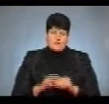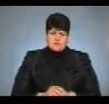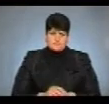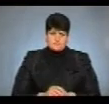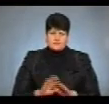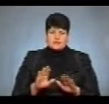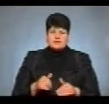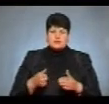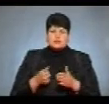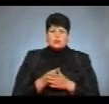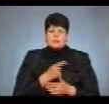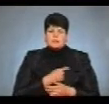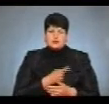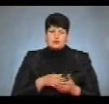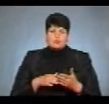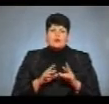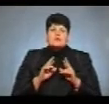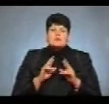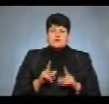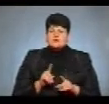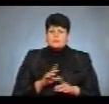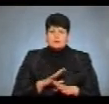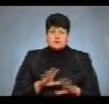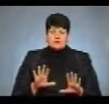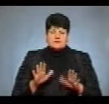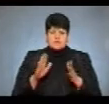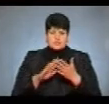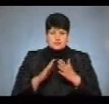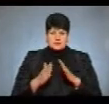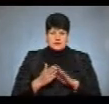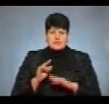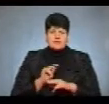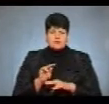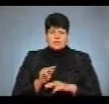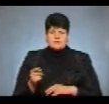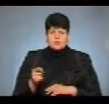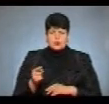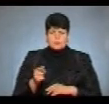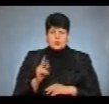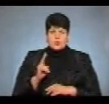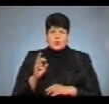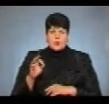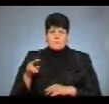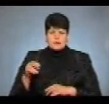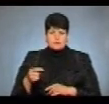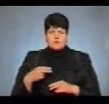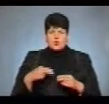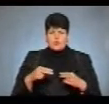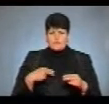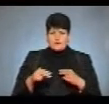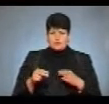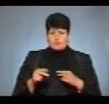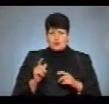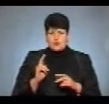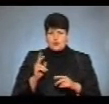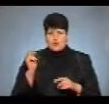Надавати домедичну допомогу та як запобігти виникненню надзвичайних ситуацій навчали в Тернопільському кооперативному торговельно-економічному